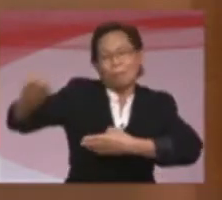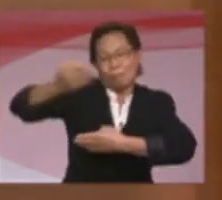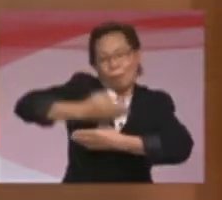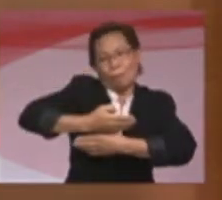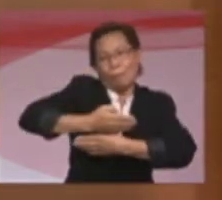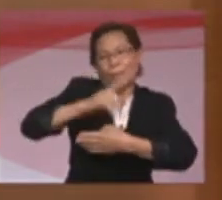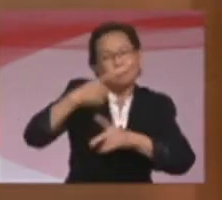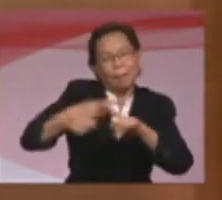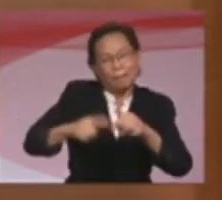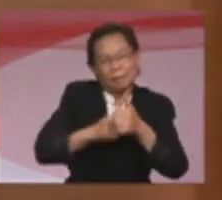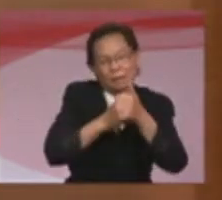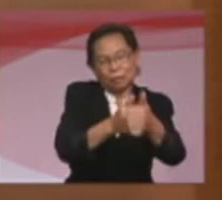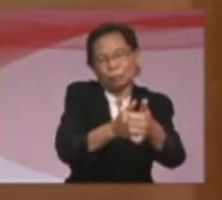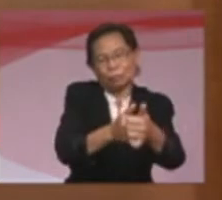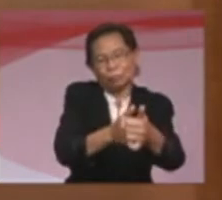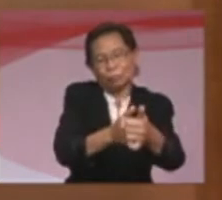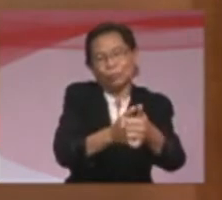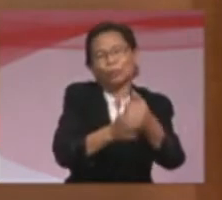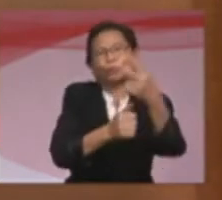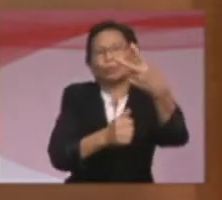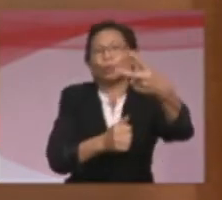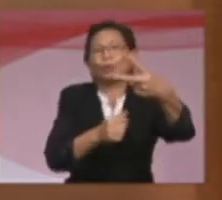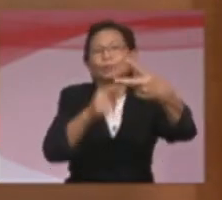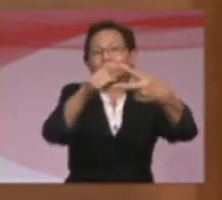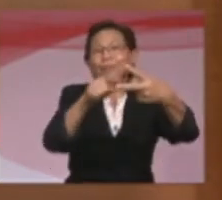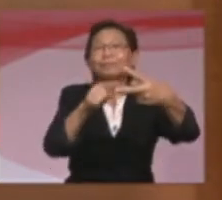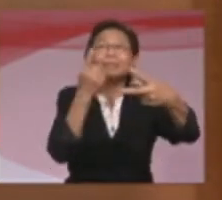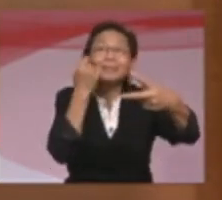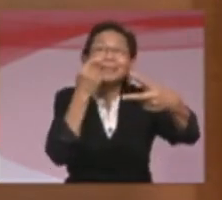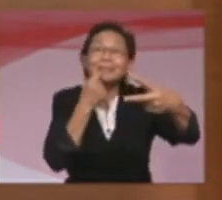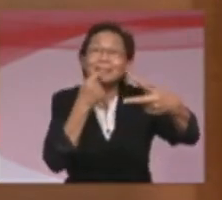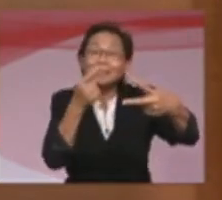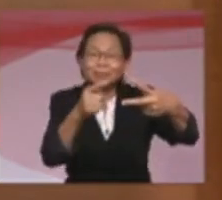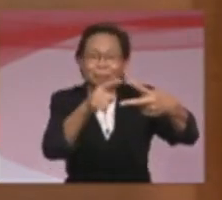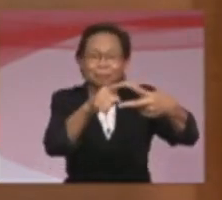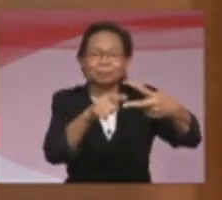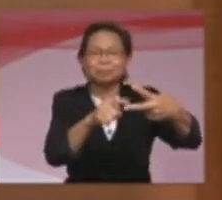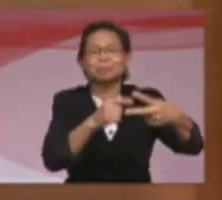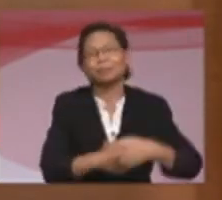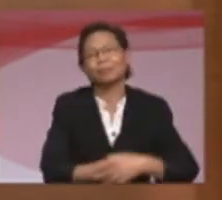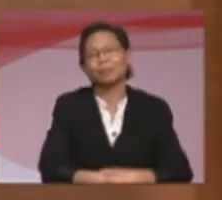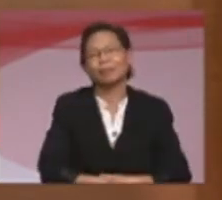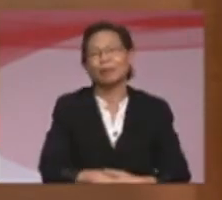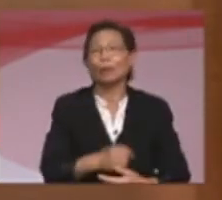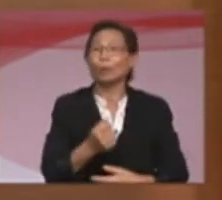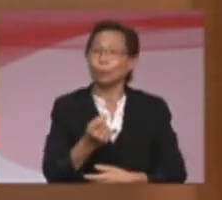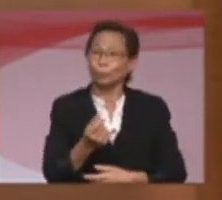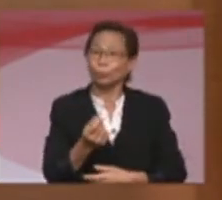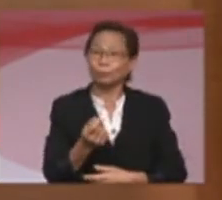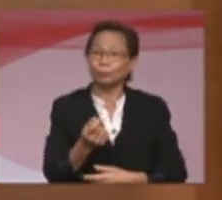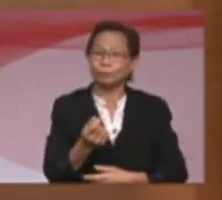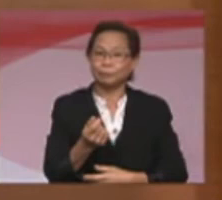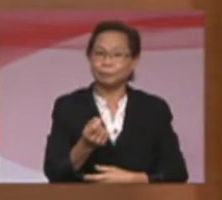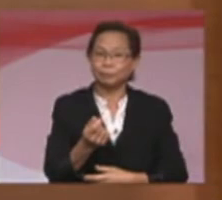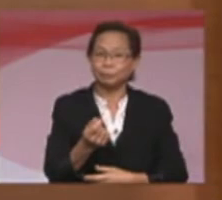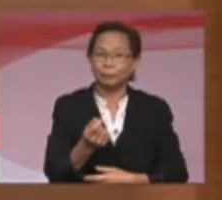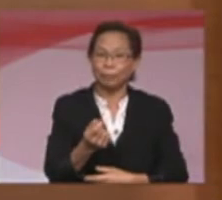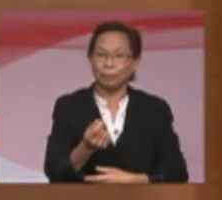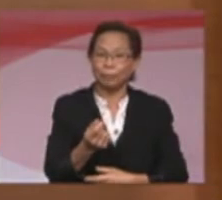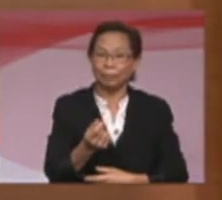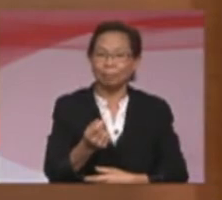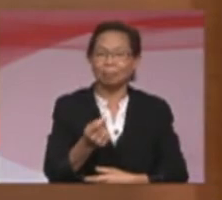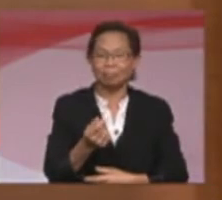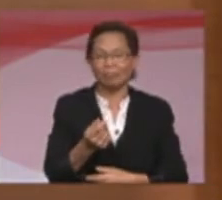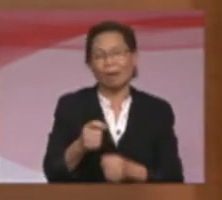tetapi masih tertakluk kepada dua perkara yang saya sebutkan. Dari segi kos, kos